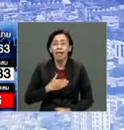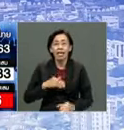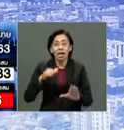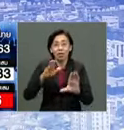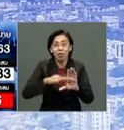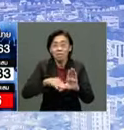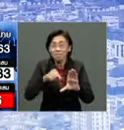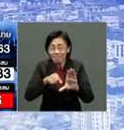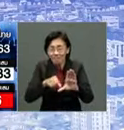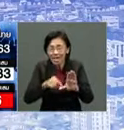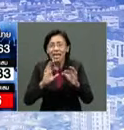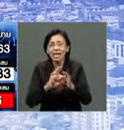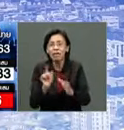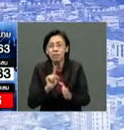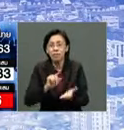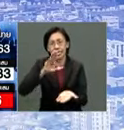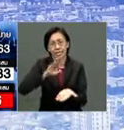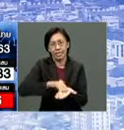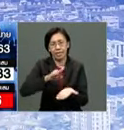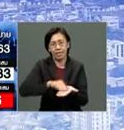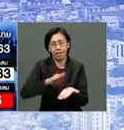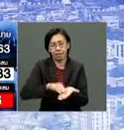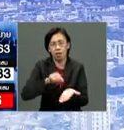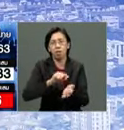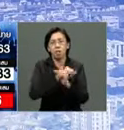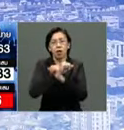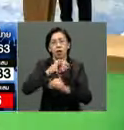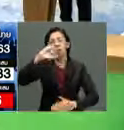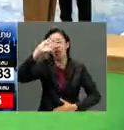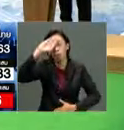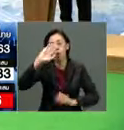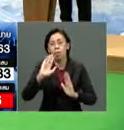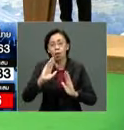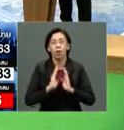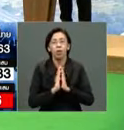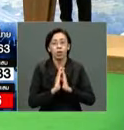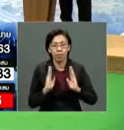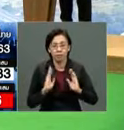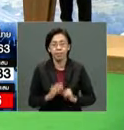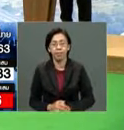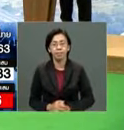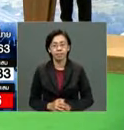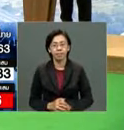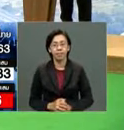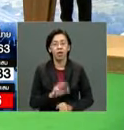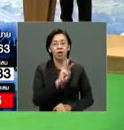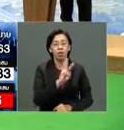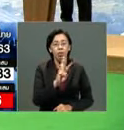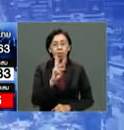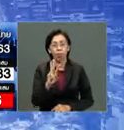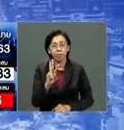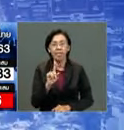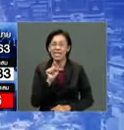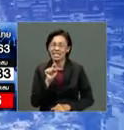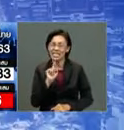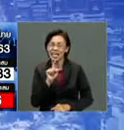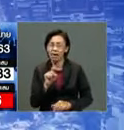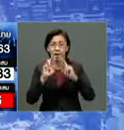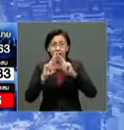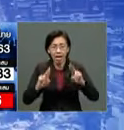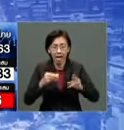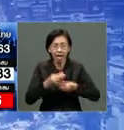ท่านั้นนะครับขอบพระคุณเป็นอย่างสูงที่ให้ความร่วมมือครับครับ มีคำถามเพิ่มเติมเกี่ยวกับเรื่องของแพลตฟอร์มไทยชนะครับสอบถามมาว่าร้านค้าส